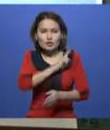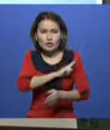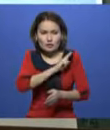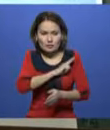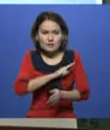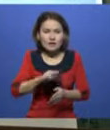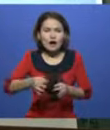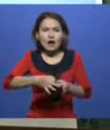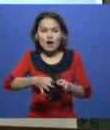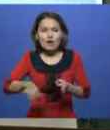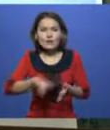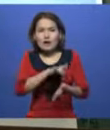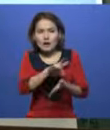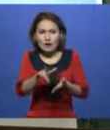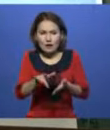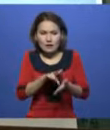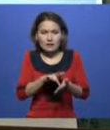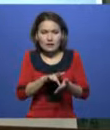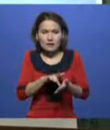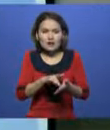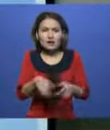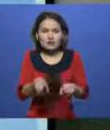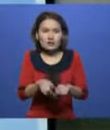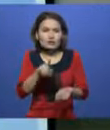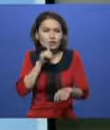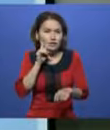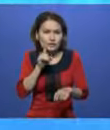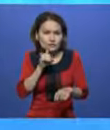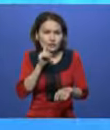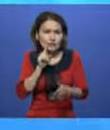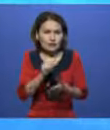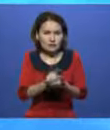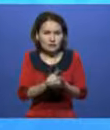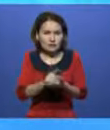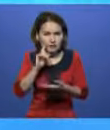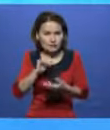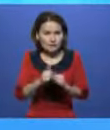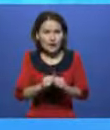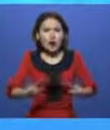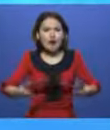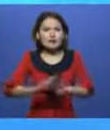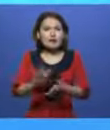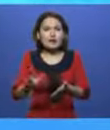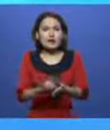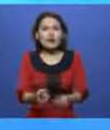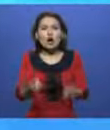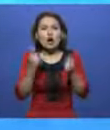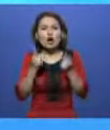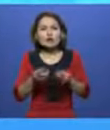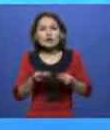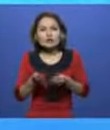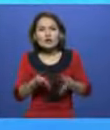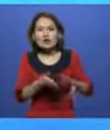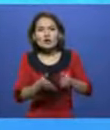қала деңгейінде өз жұмыстарын жалғасын табады. Астанадағы Жібек жолының халықаралық мәдени